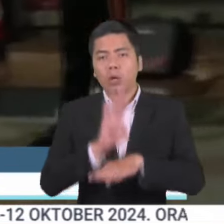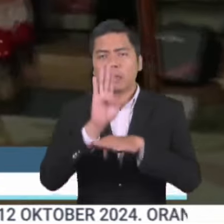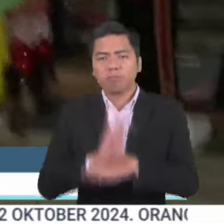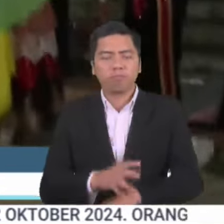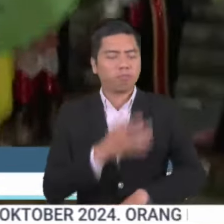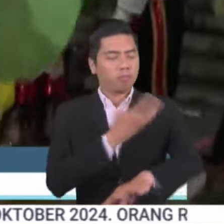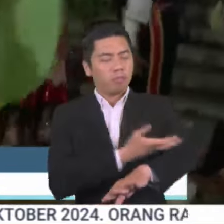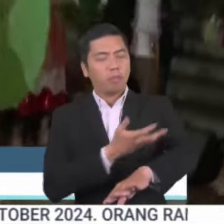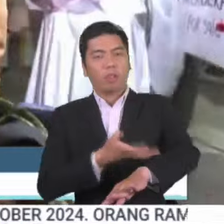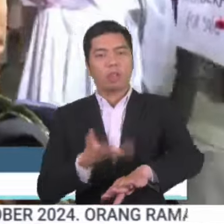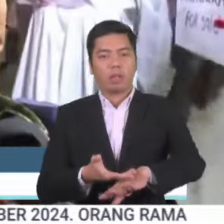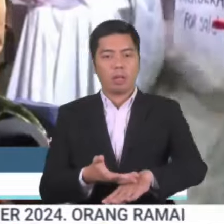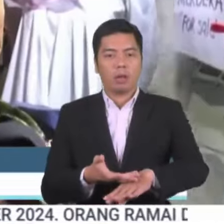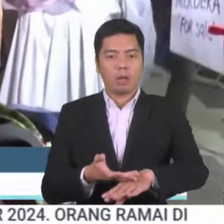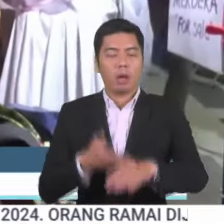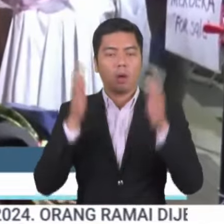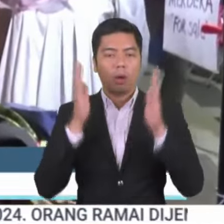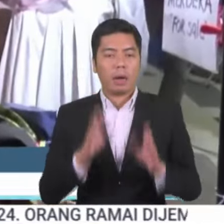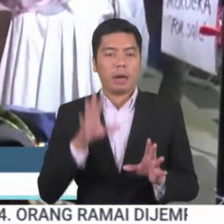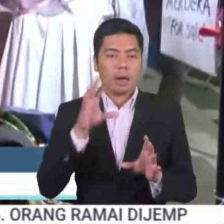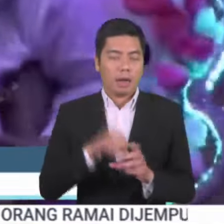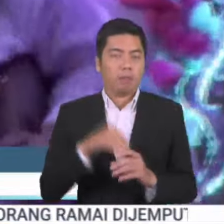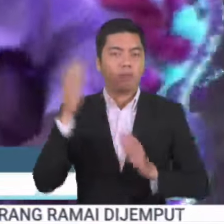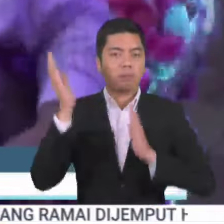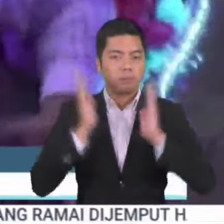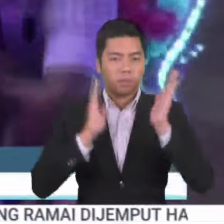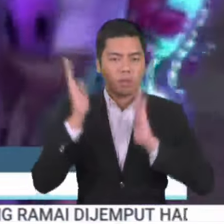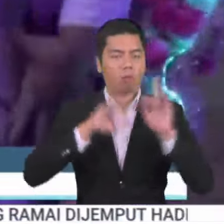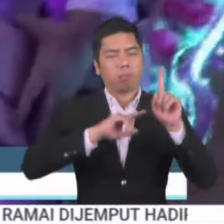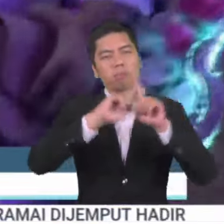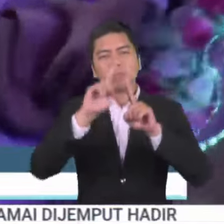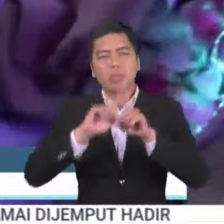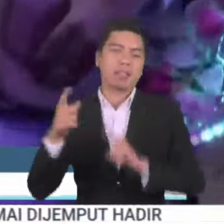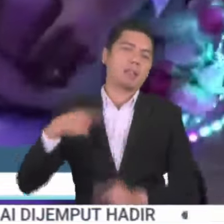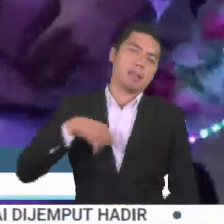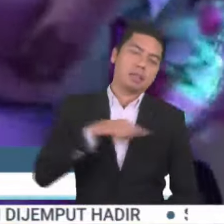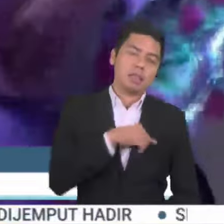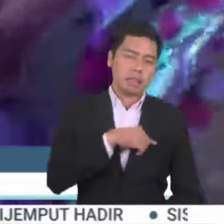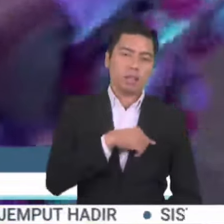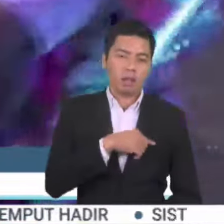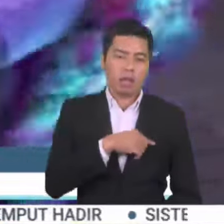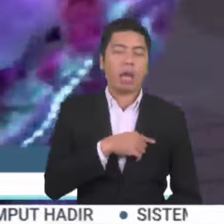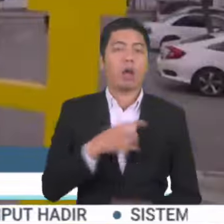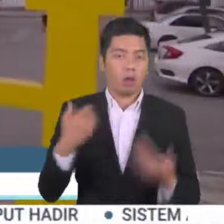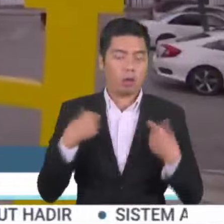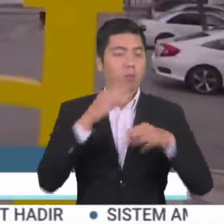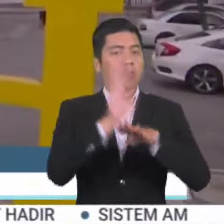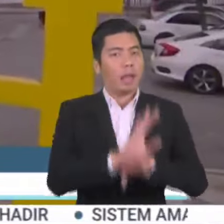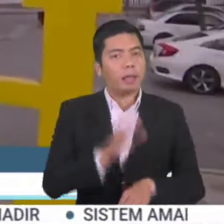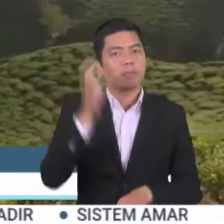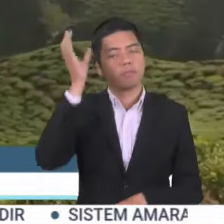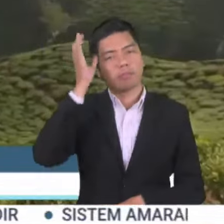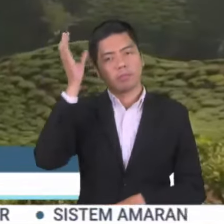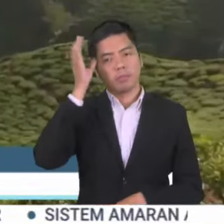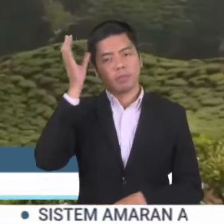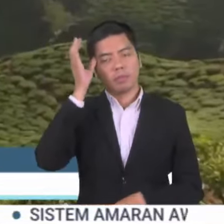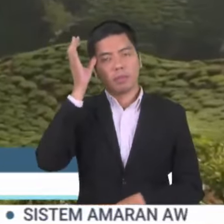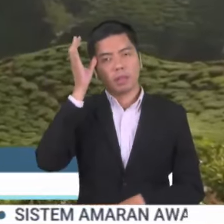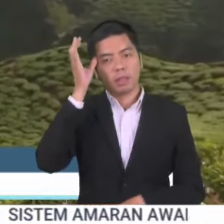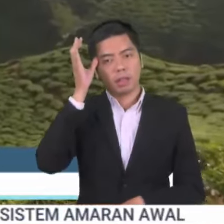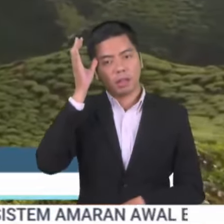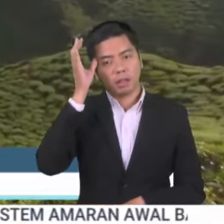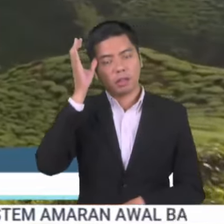tradisional orang-orang yang ada di negara kita ni, kepelbagaian kita tu. Mungkin orang Cina dengan budayanya. Dan sebab itu saya lebih